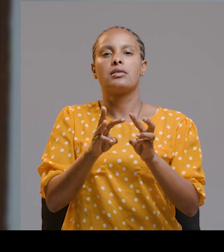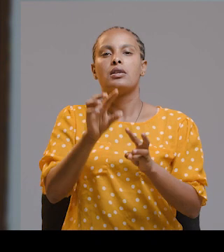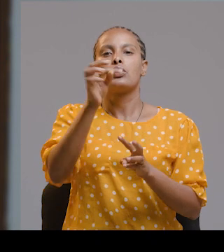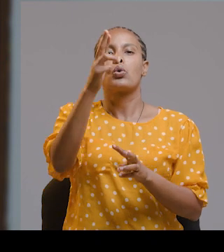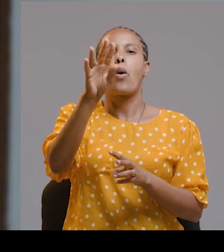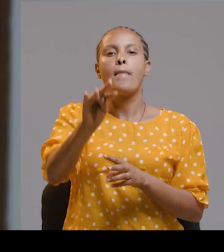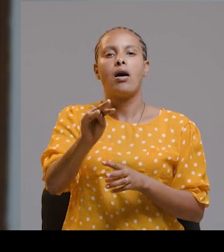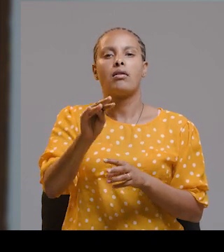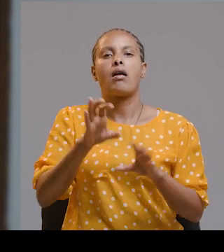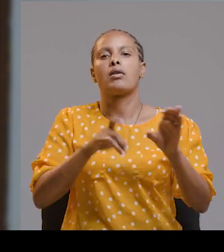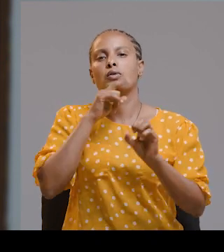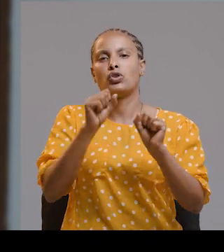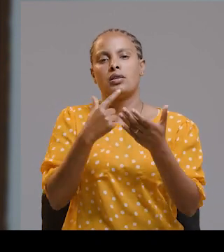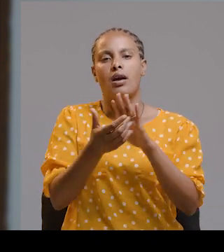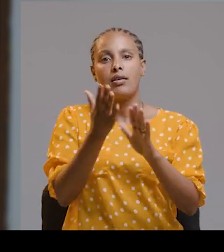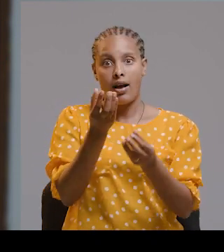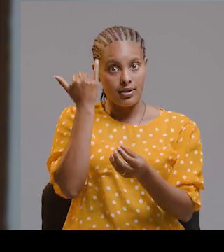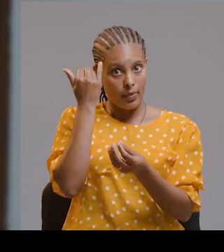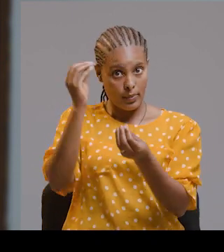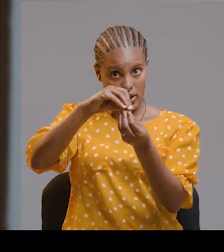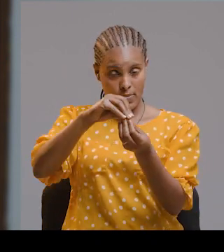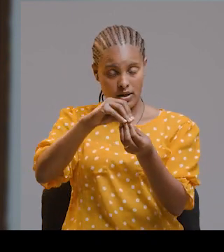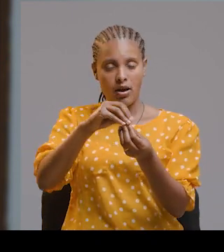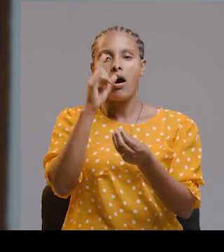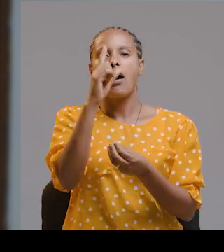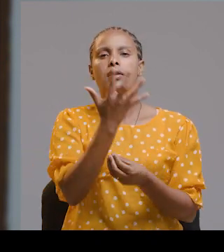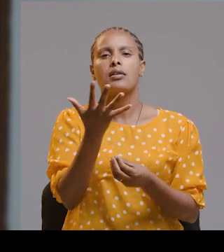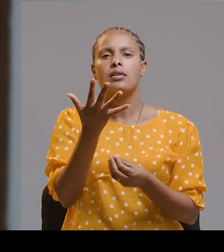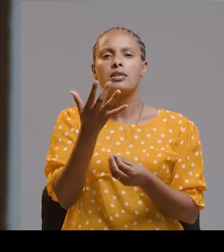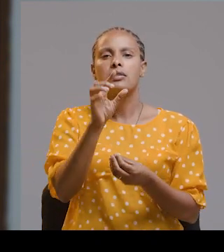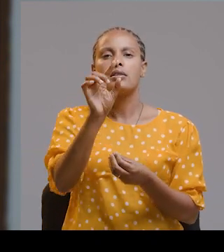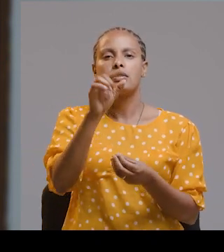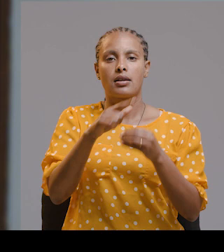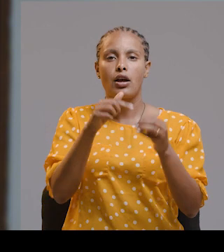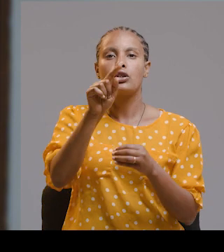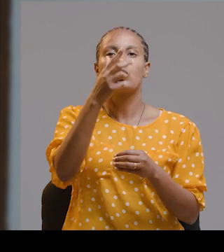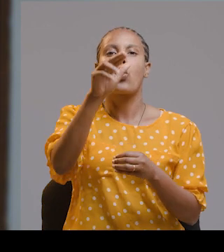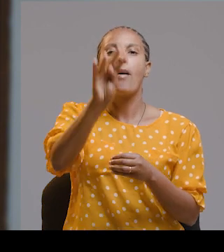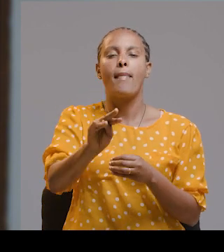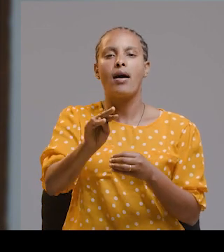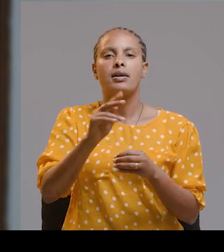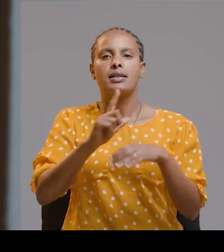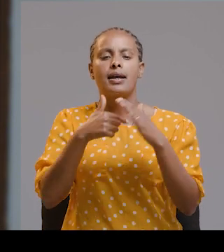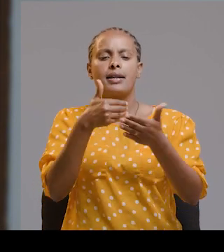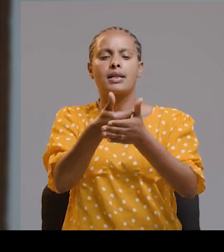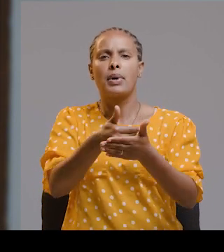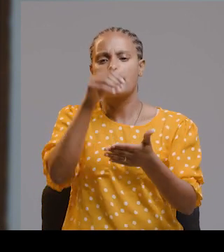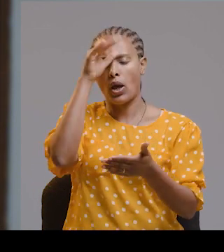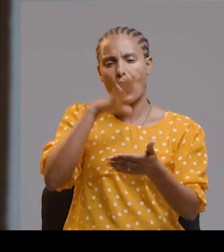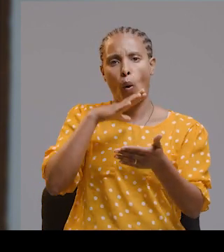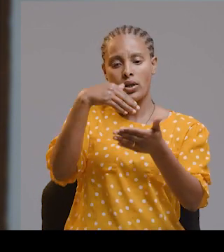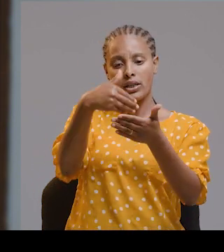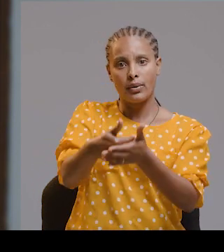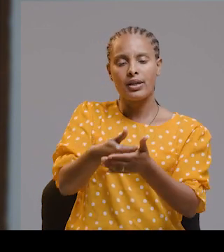ትሮማቲክ ሊያደርገው ይችላል እዚህ ላይ አንድ ነገር ለመጨመር ያህል አንድ ነገር ስለ ትሮማ ስናወራ ብዙ ጊዜ ስለደረሰበት ስለ ሰውየው ወይም